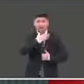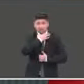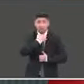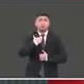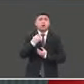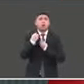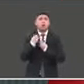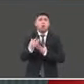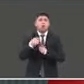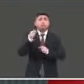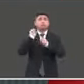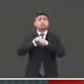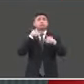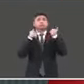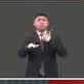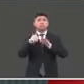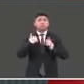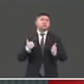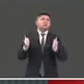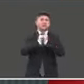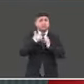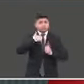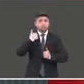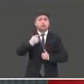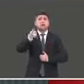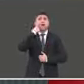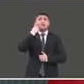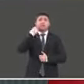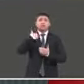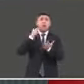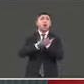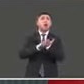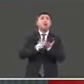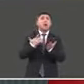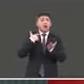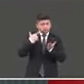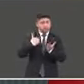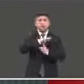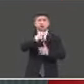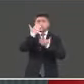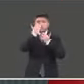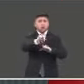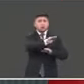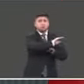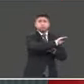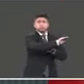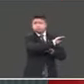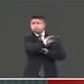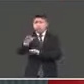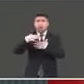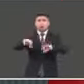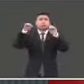üretimi ve istihdamı sürdürmek için devletimizin imkânlarını seferber ettik